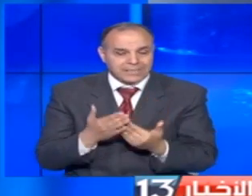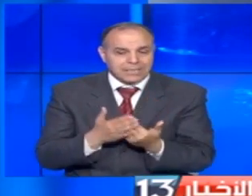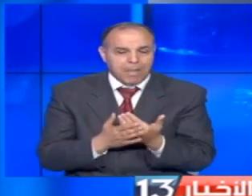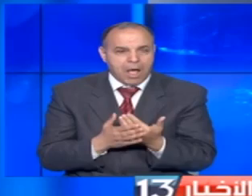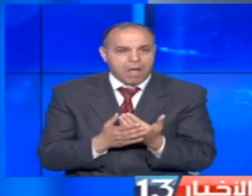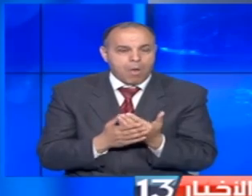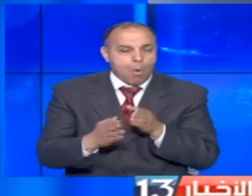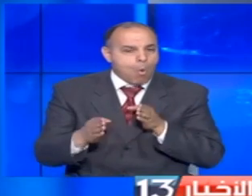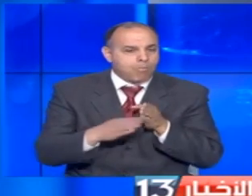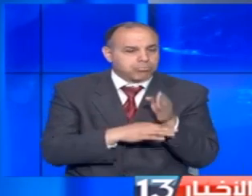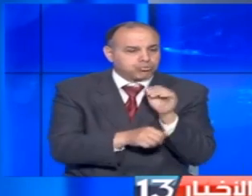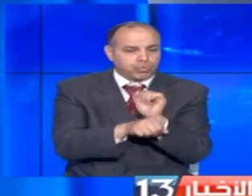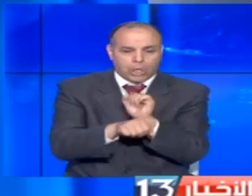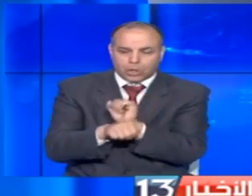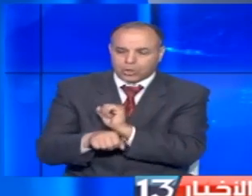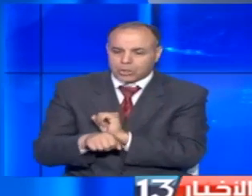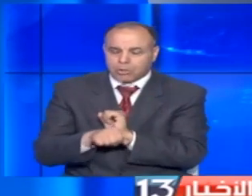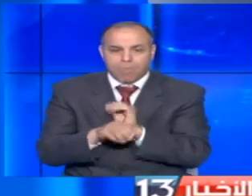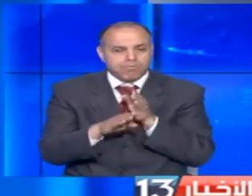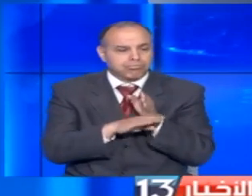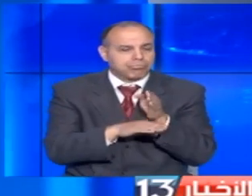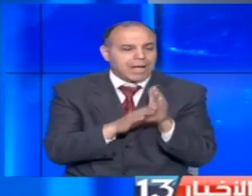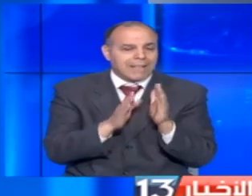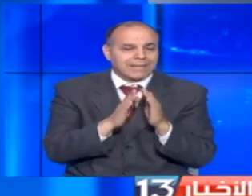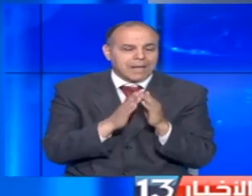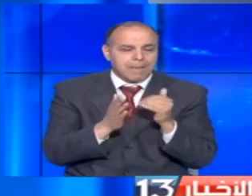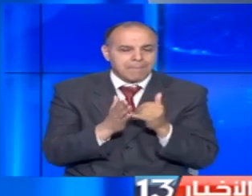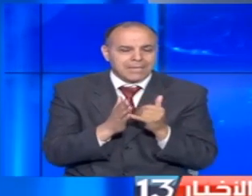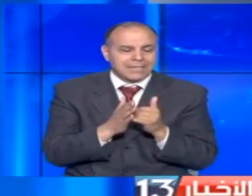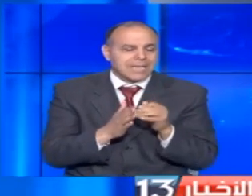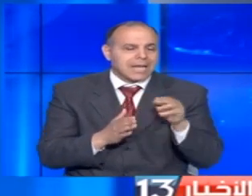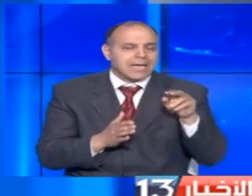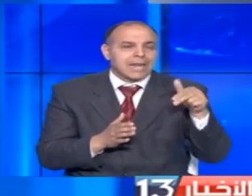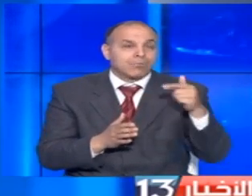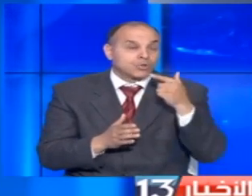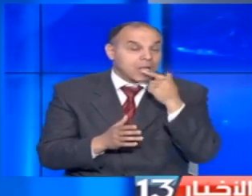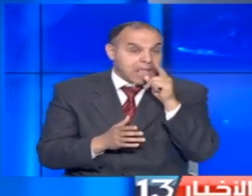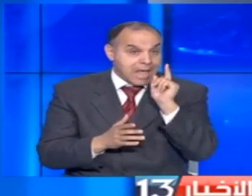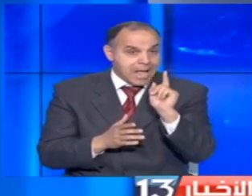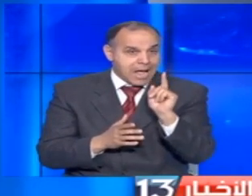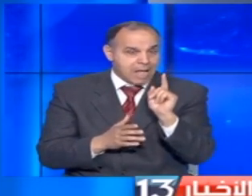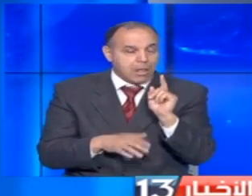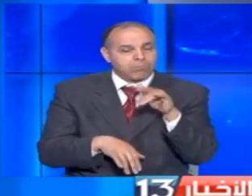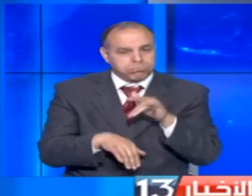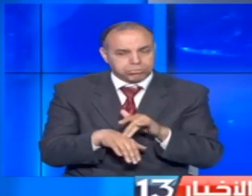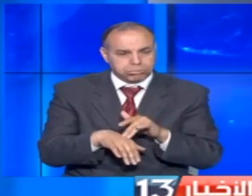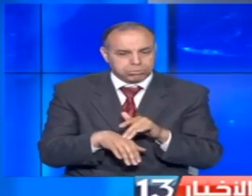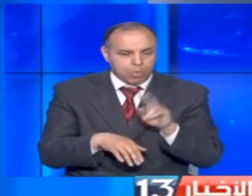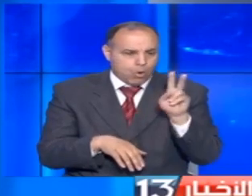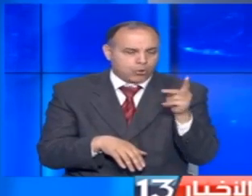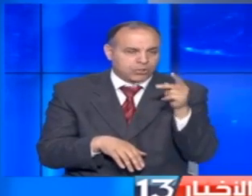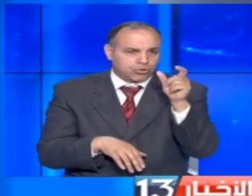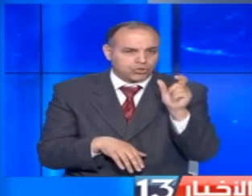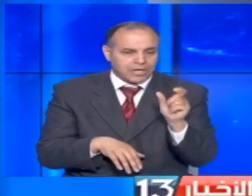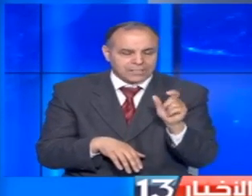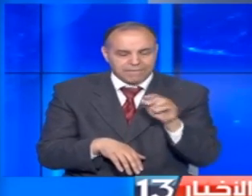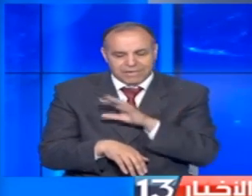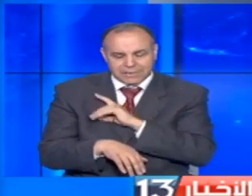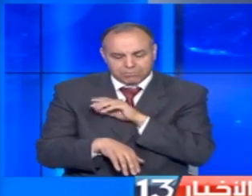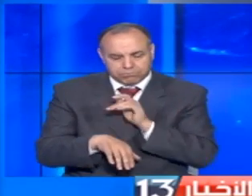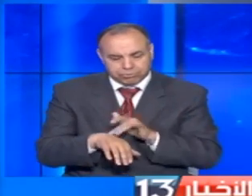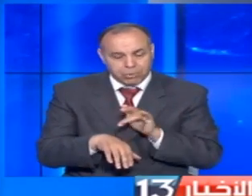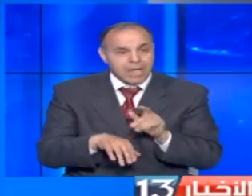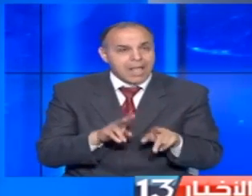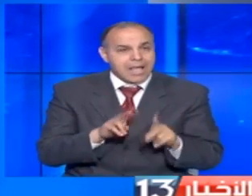اليوم بحمله اعتقالات ومداهمات في مدينه نابلس اسفرت عن اصابه 21 فلسطينيا